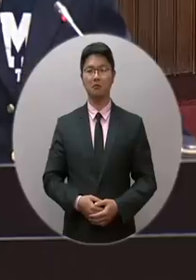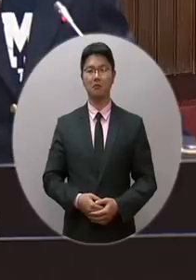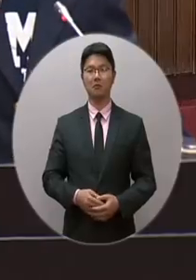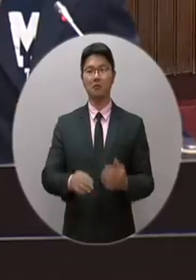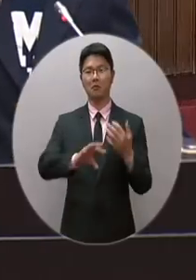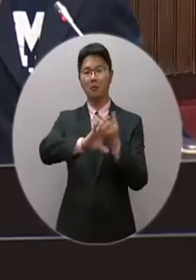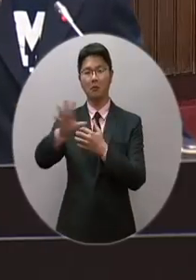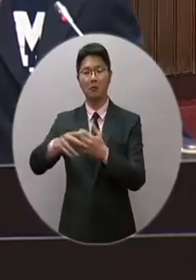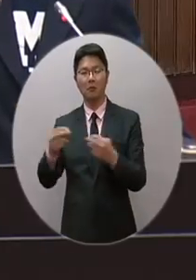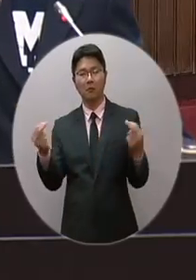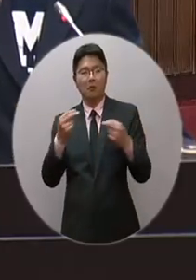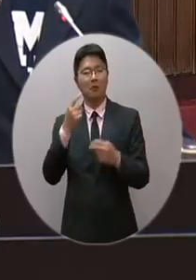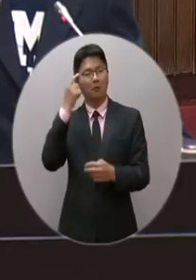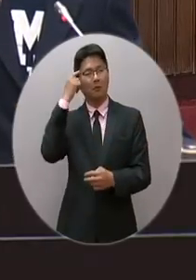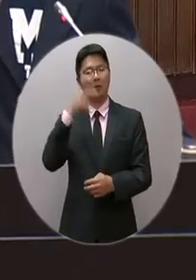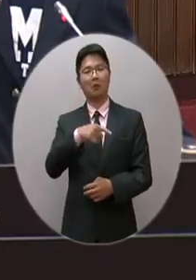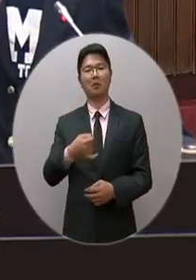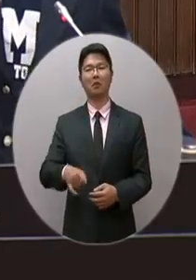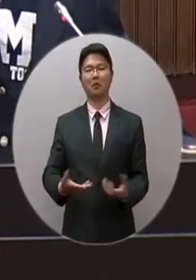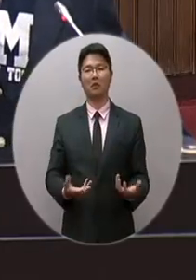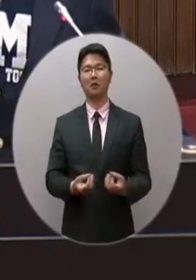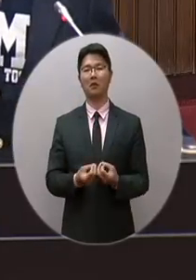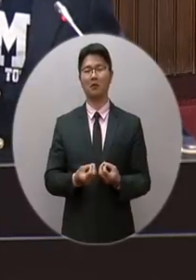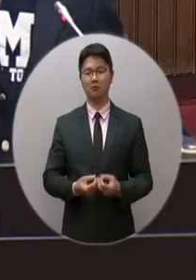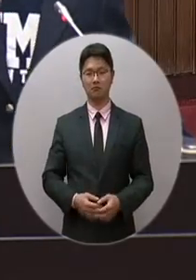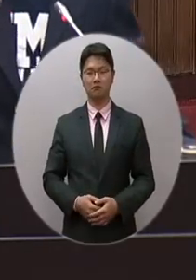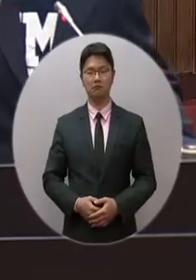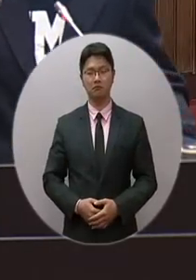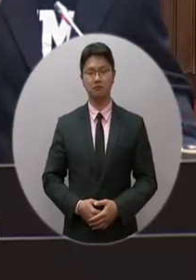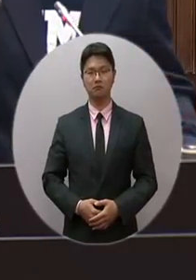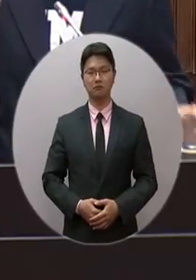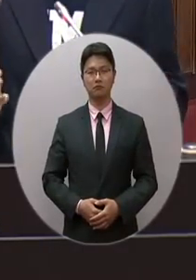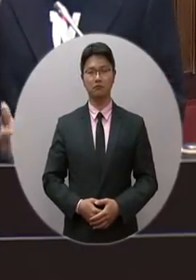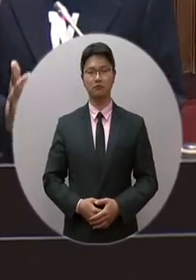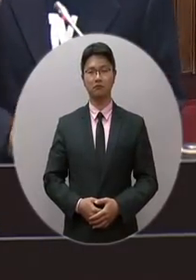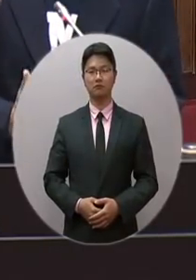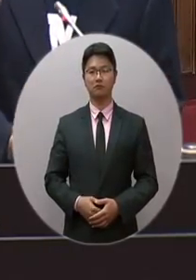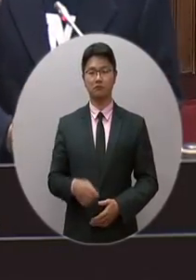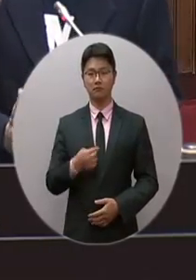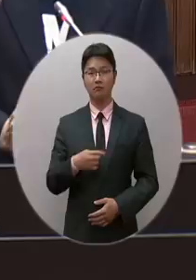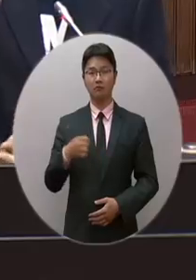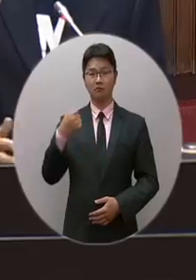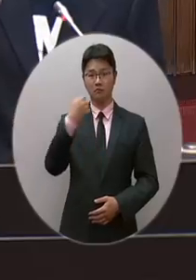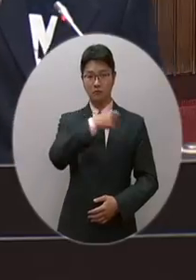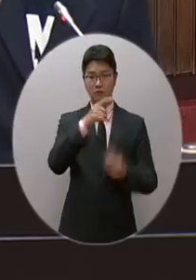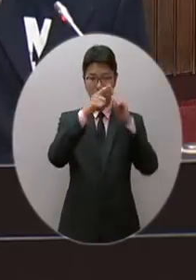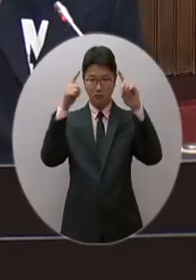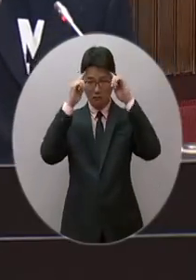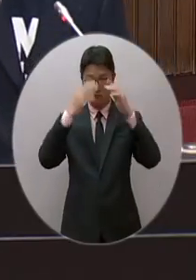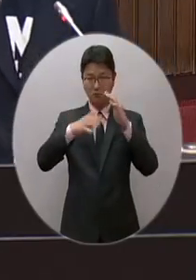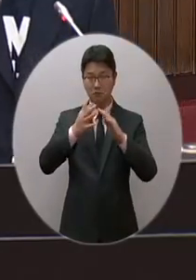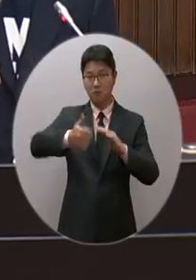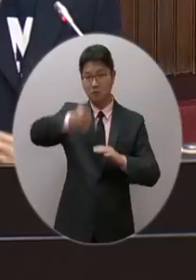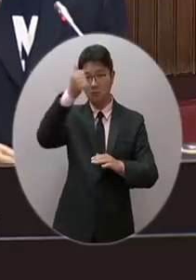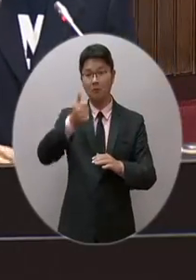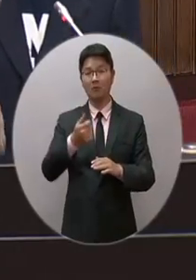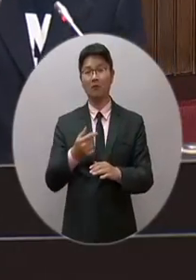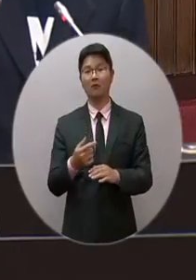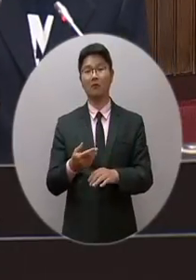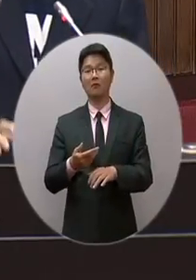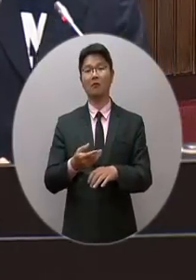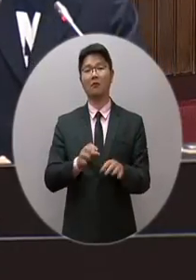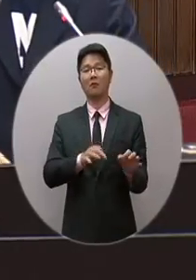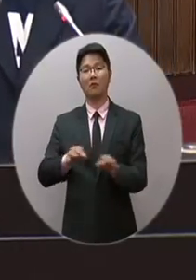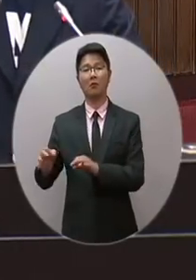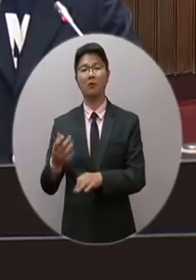际，贻笑大方，贻笑国际，一个台大校长可以让他悬缺这么久，这